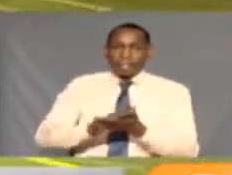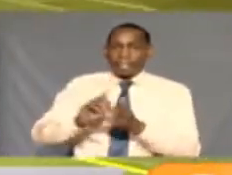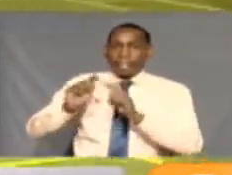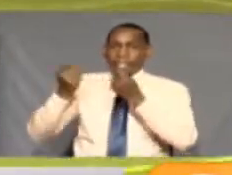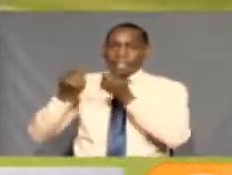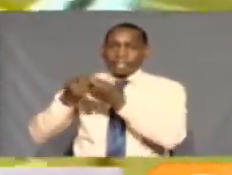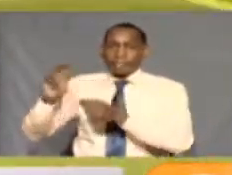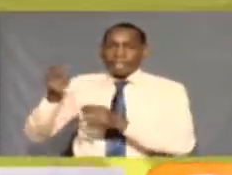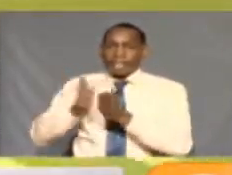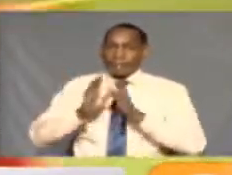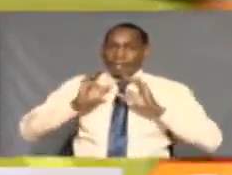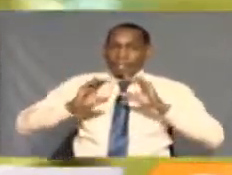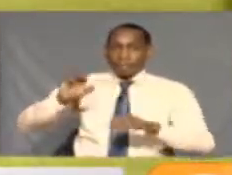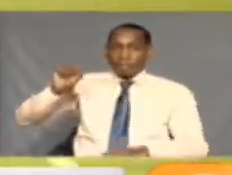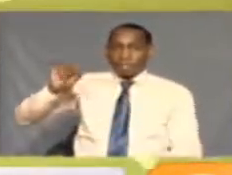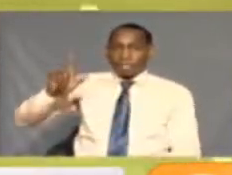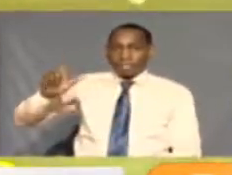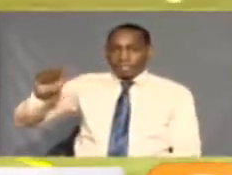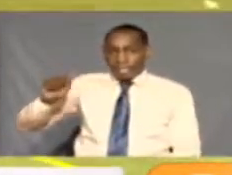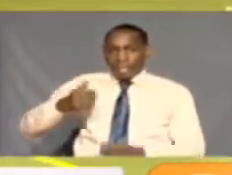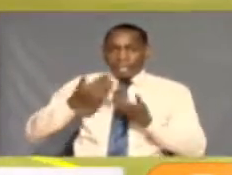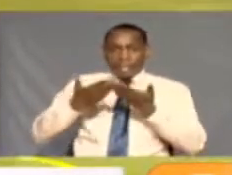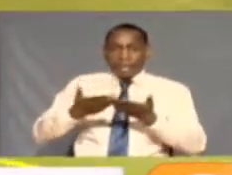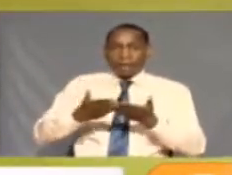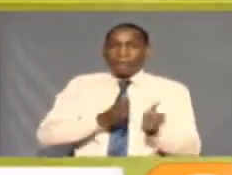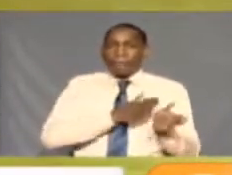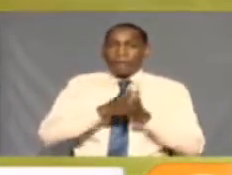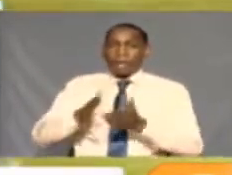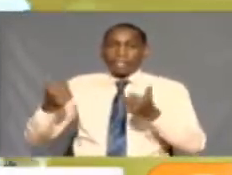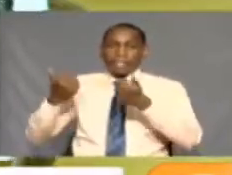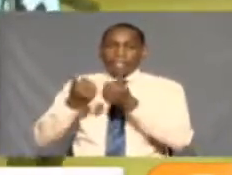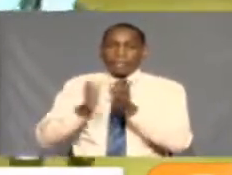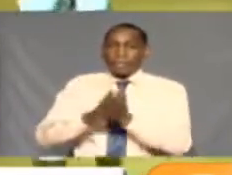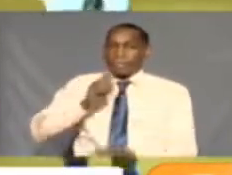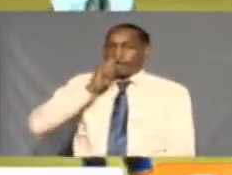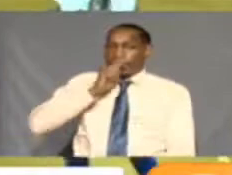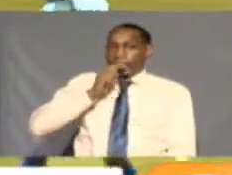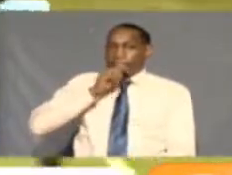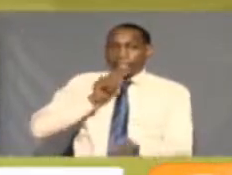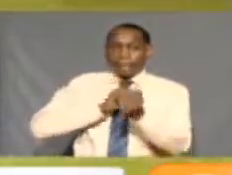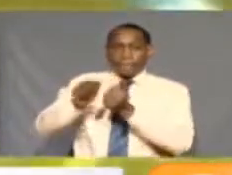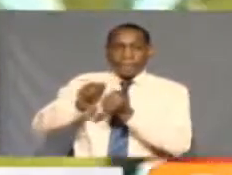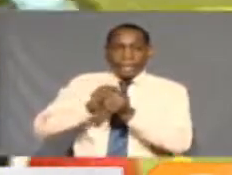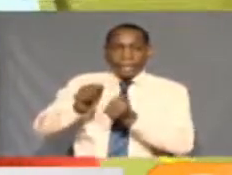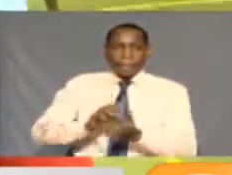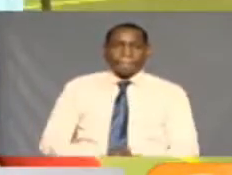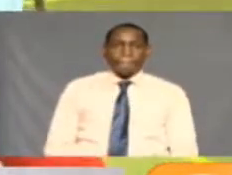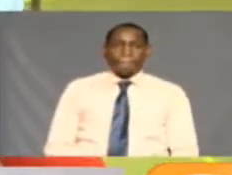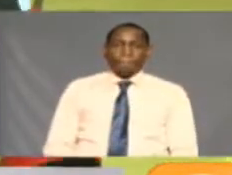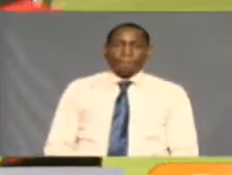Timu ya Kenya chini ya mkufunzi Sila Makiso sasa inajiandaa kumenyana na Tanzania siku ya Ijumaa.